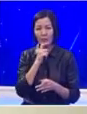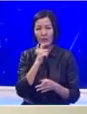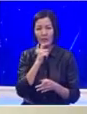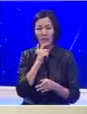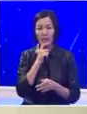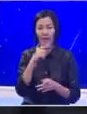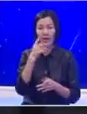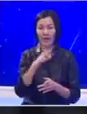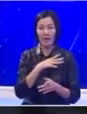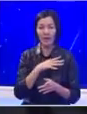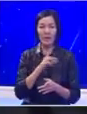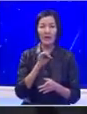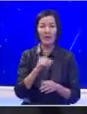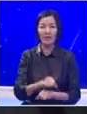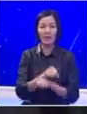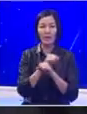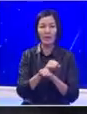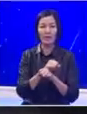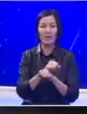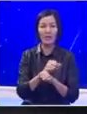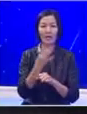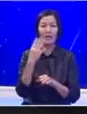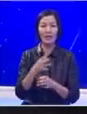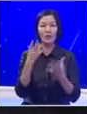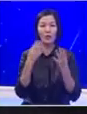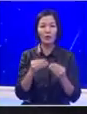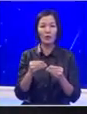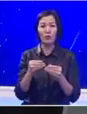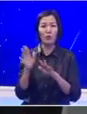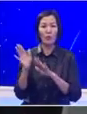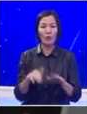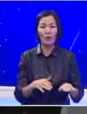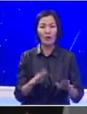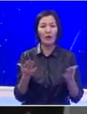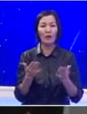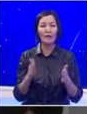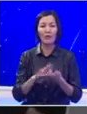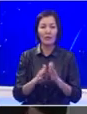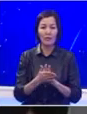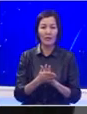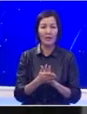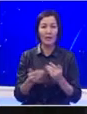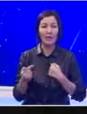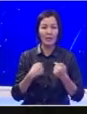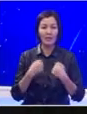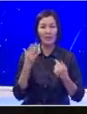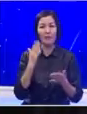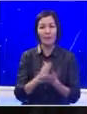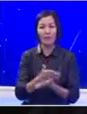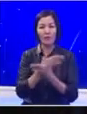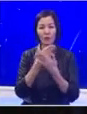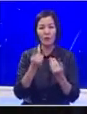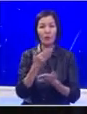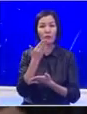ажырата алмайтындарын алға тартты. Қаңтар оқиғасынан бері 40 күн өтті. Балаларымыз не күйде? Азапталып жатқан жоқ па деп сұрады көз жасы көл